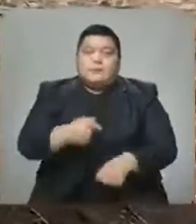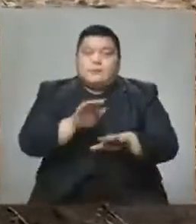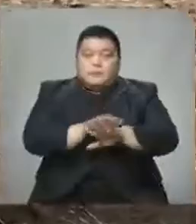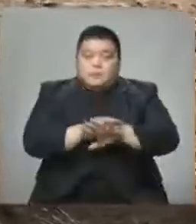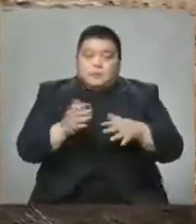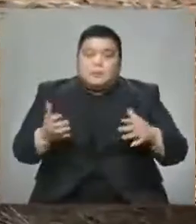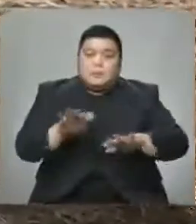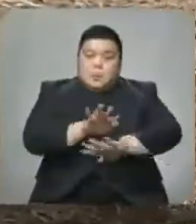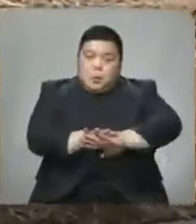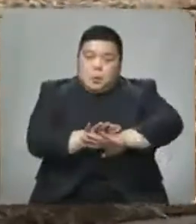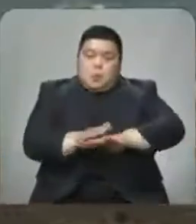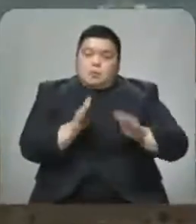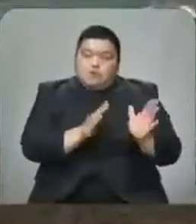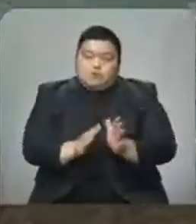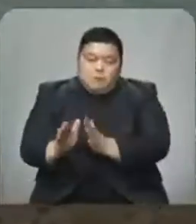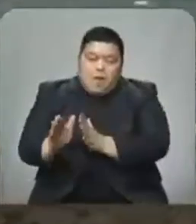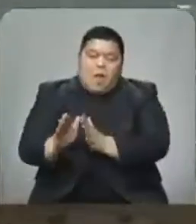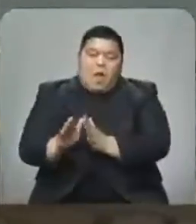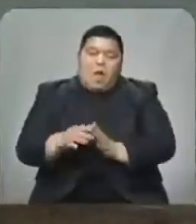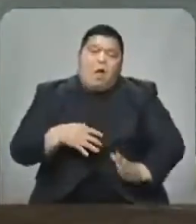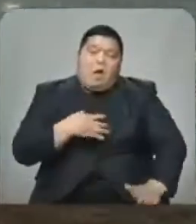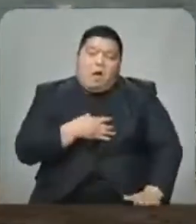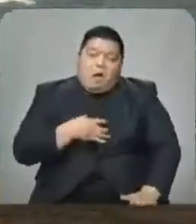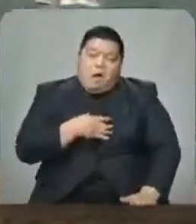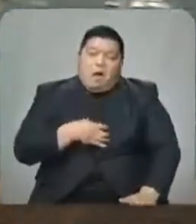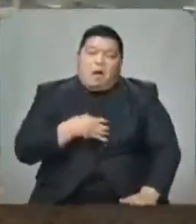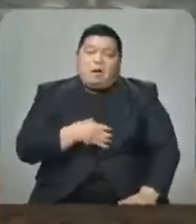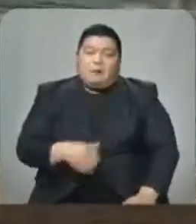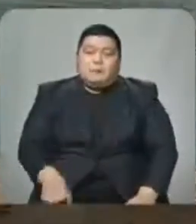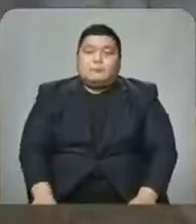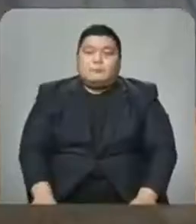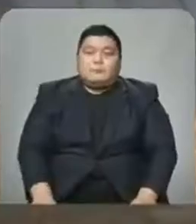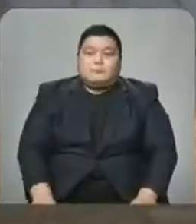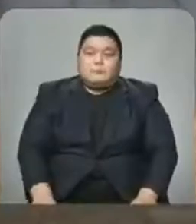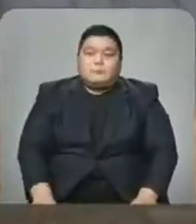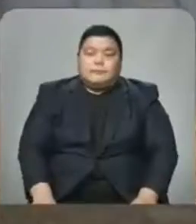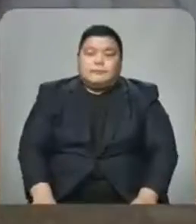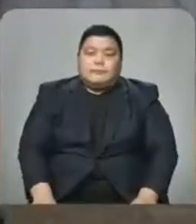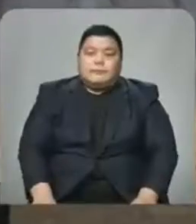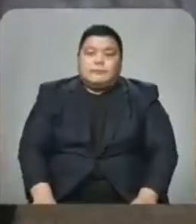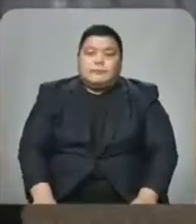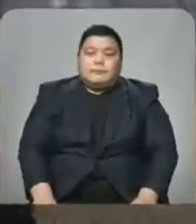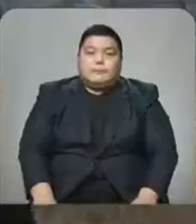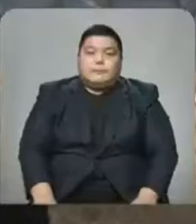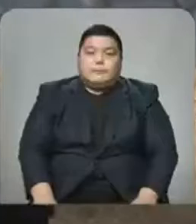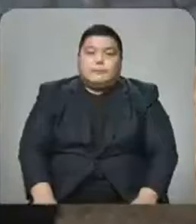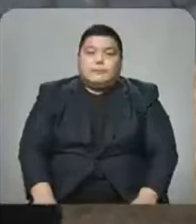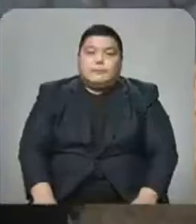준비하는 농민들, 벌써부터 걱정이 앞섭니다. KBS 뉴스 이재경입니다.